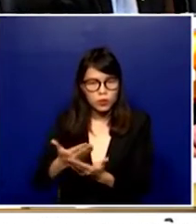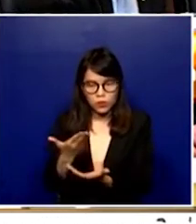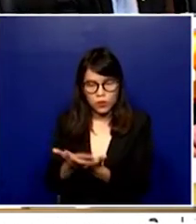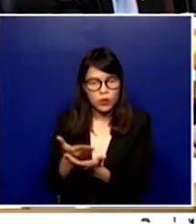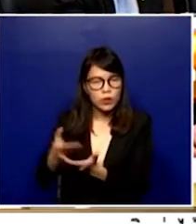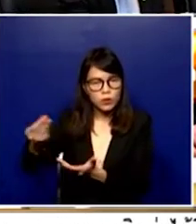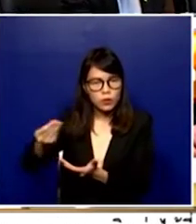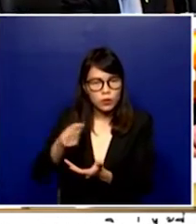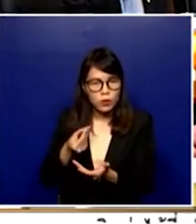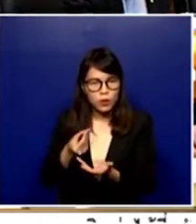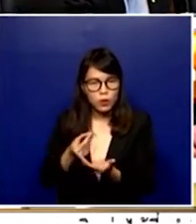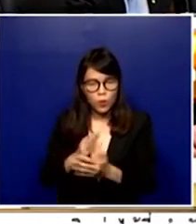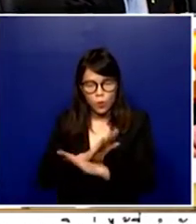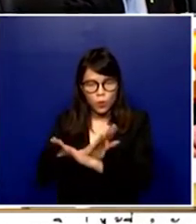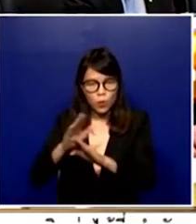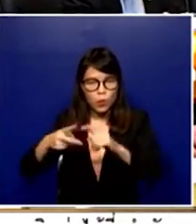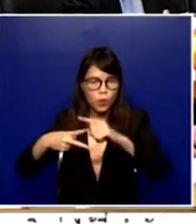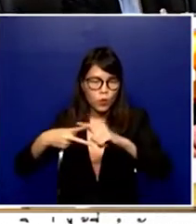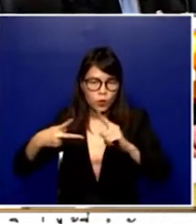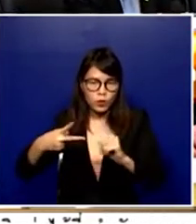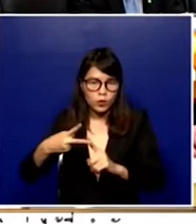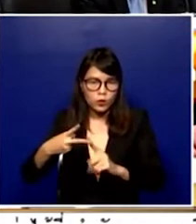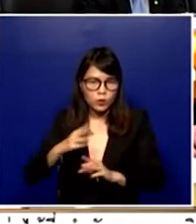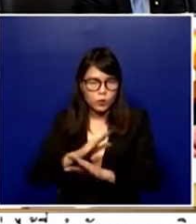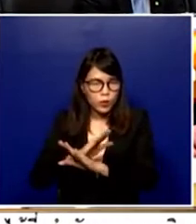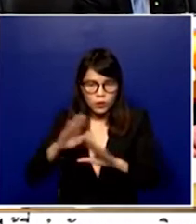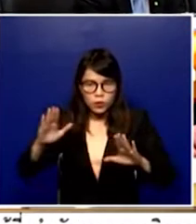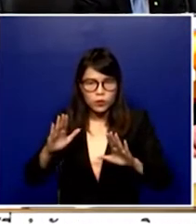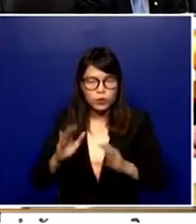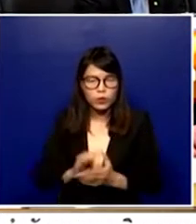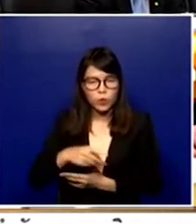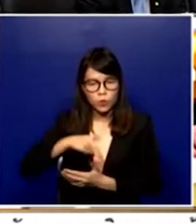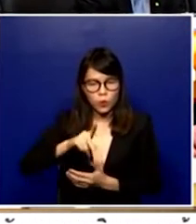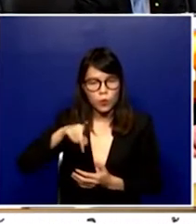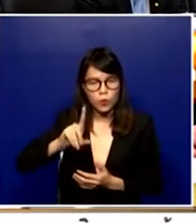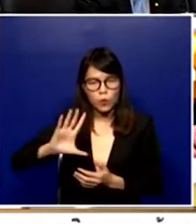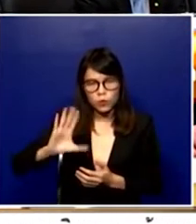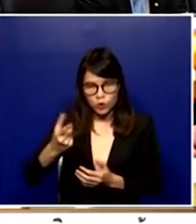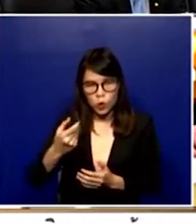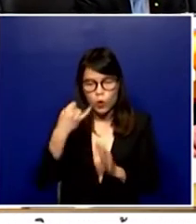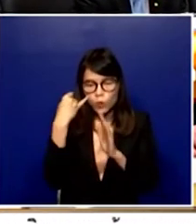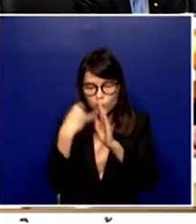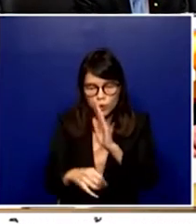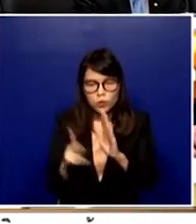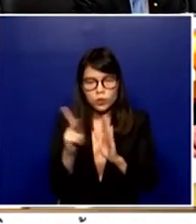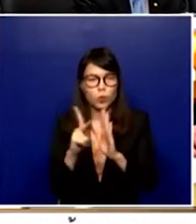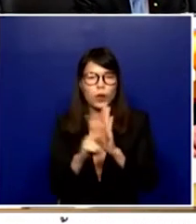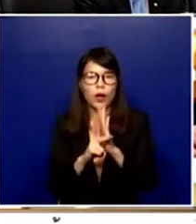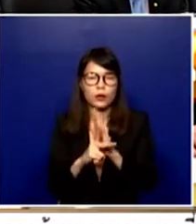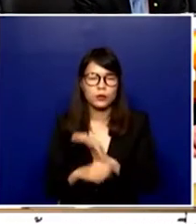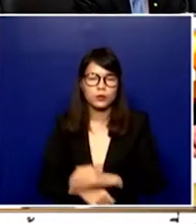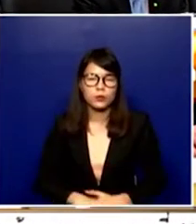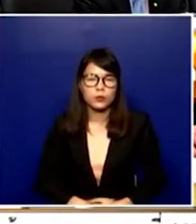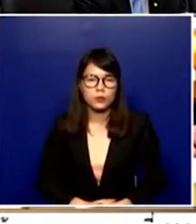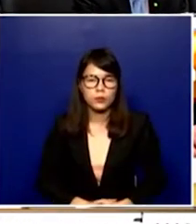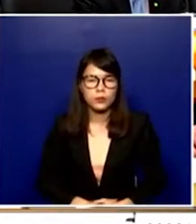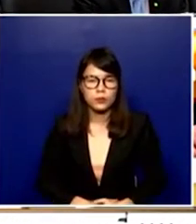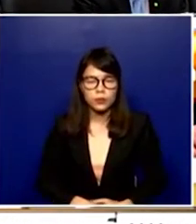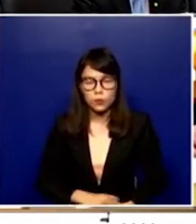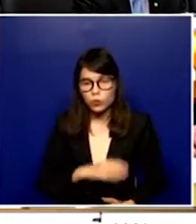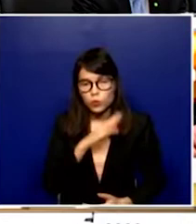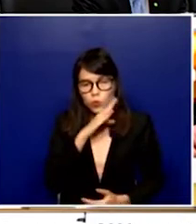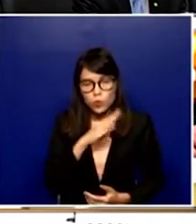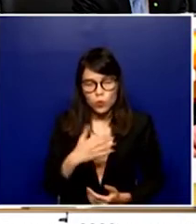จะฝเกิton ในกฎไของป envelopes jej.มีความผดด้ก หากจะอ้ฐบ